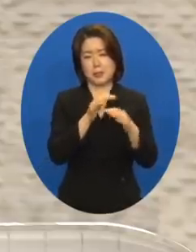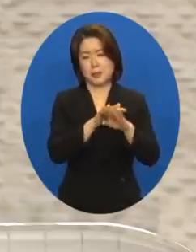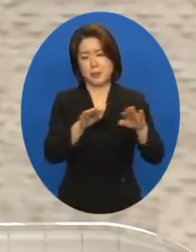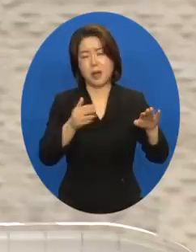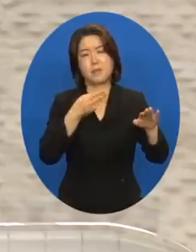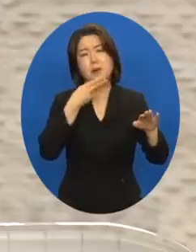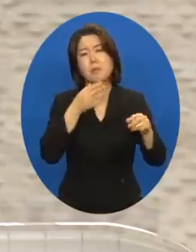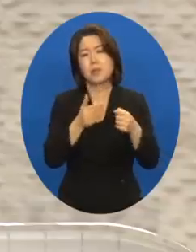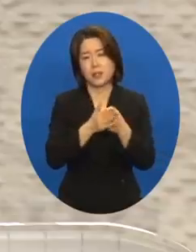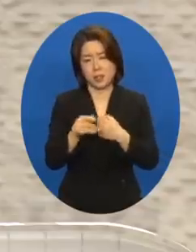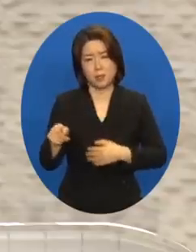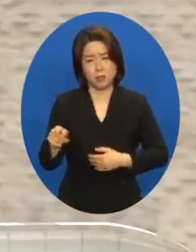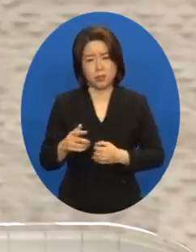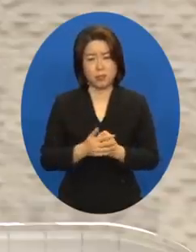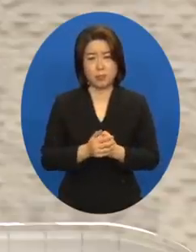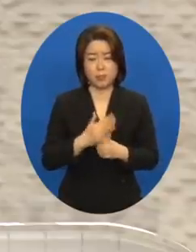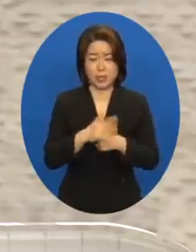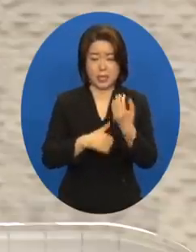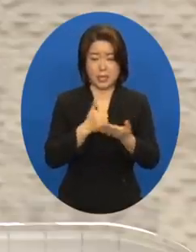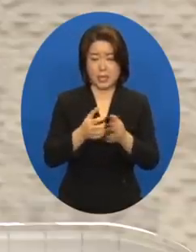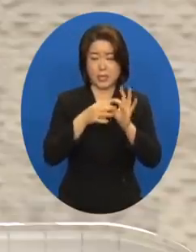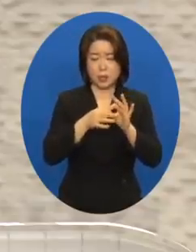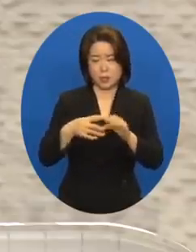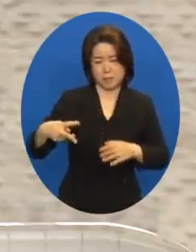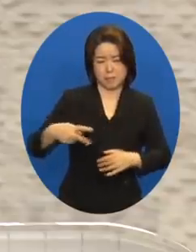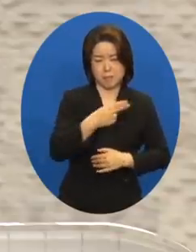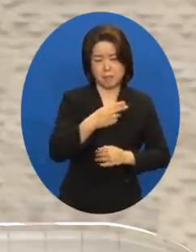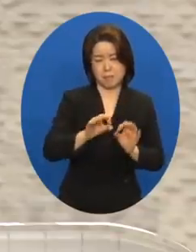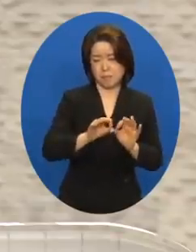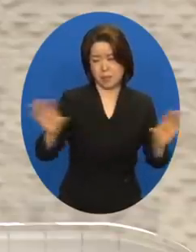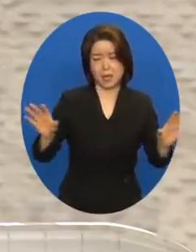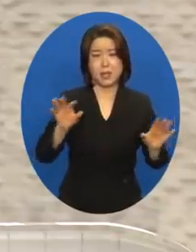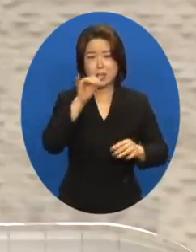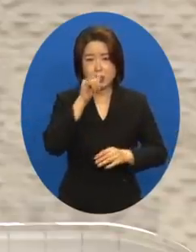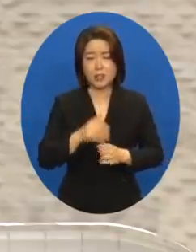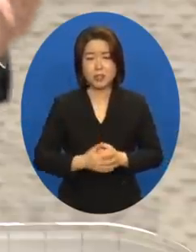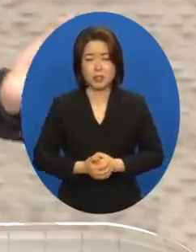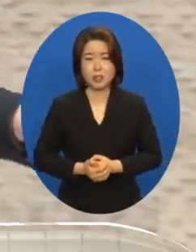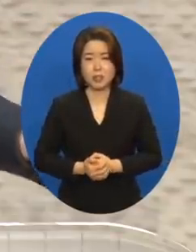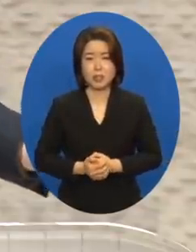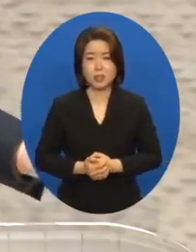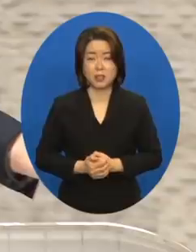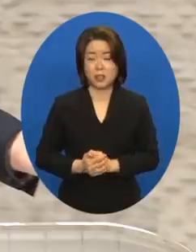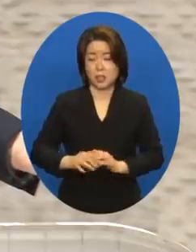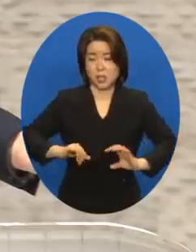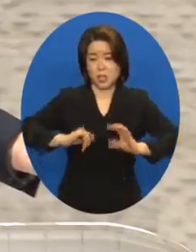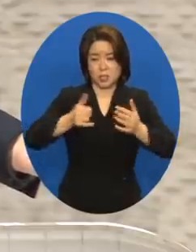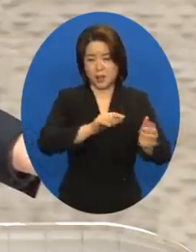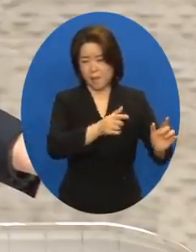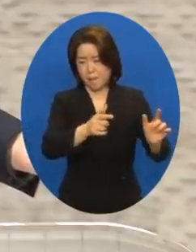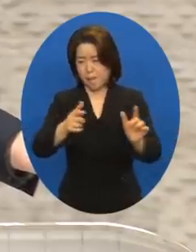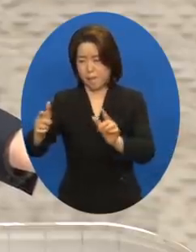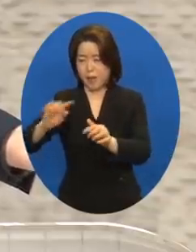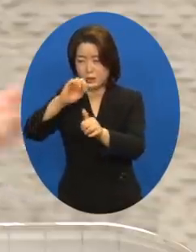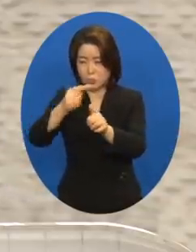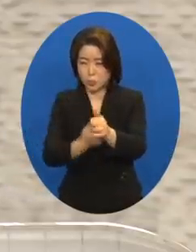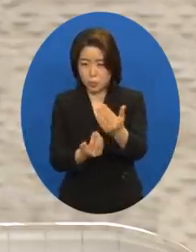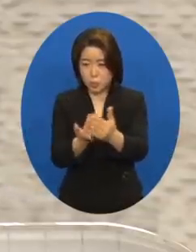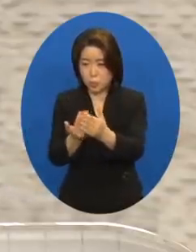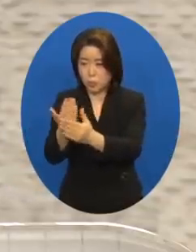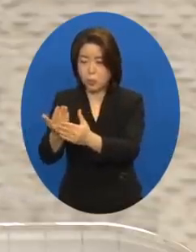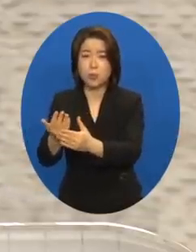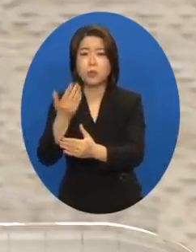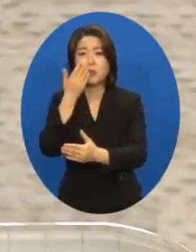때문에 하나님과 관계가 끊어져 있는 상태에요 세상 만물은 저절로 생긴 줄 알아요